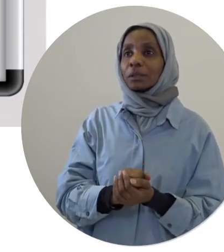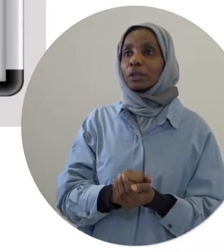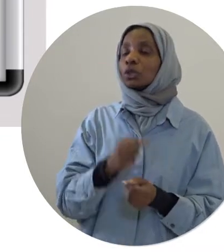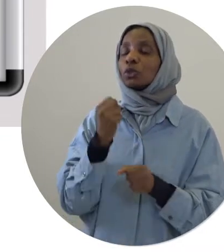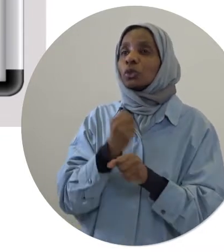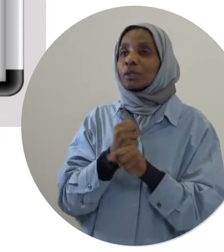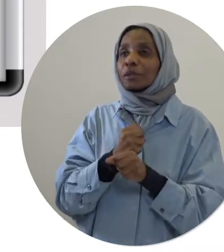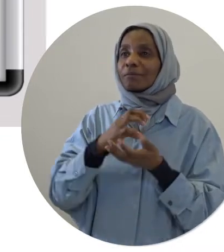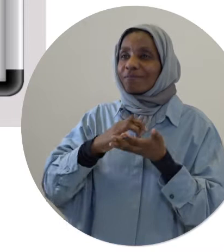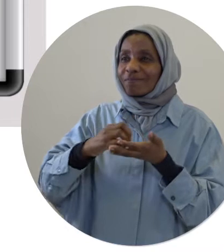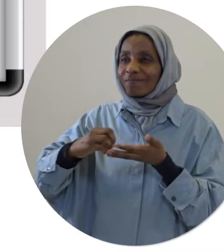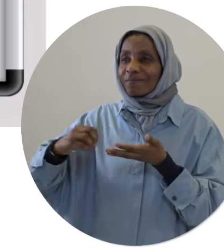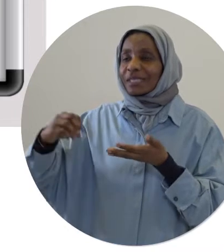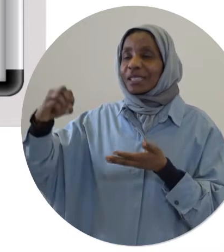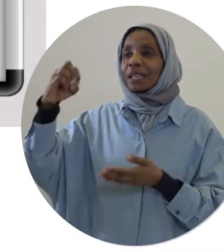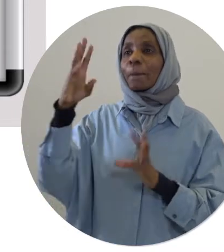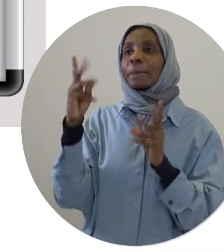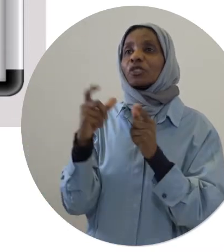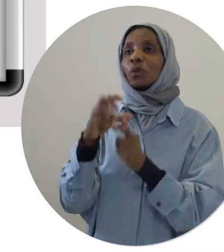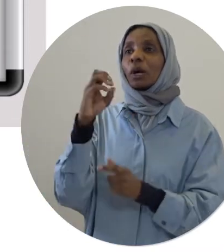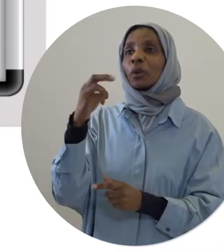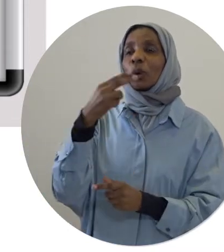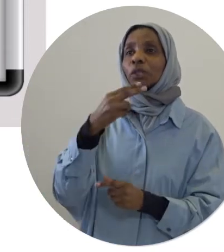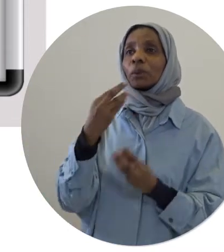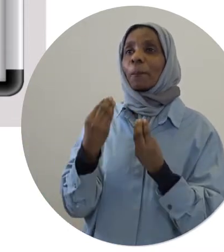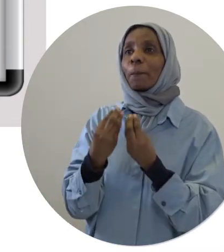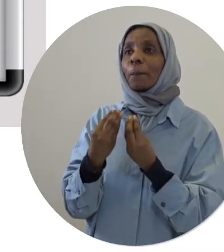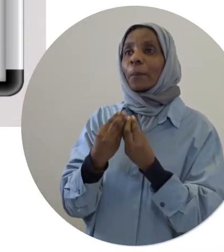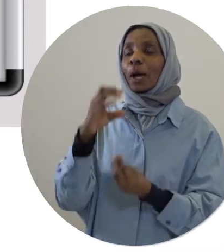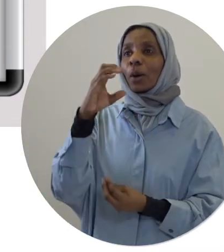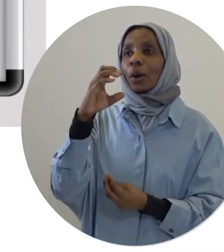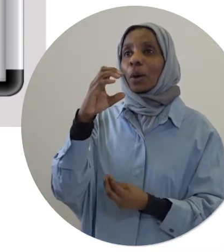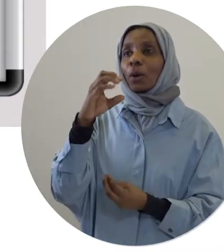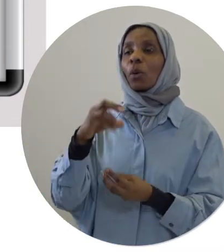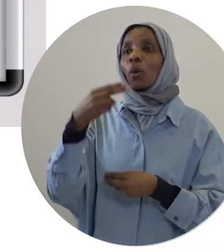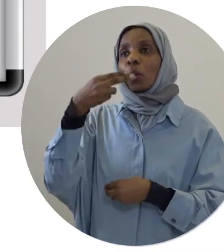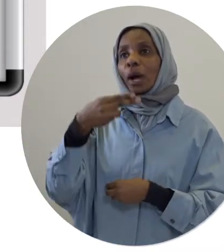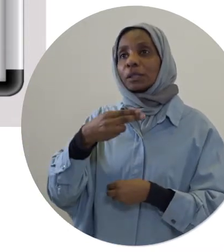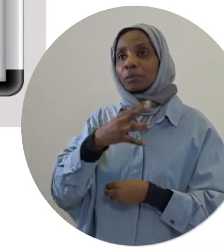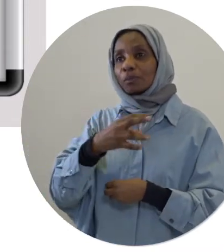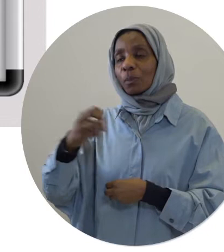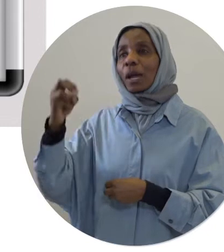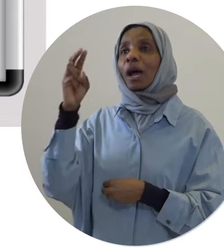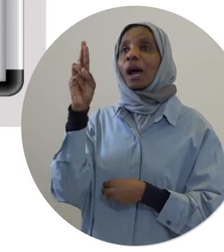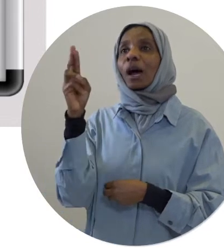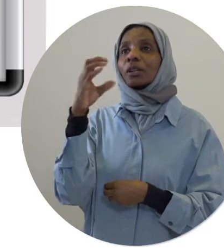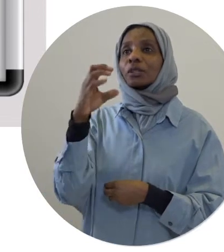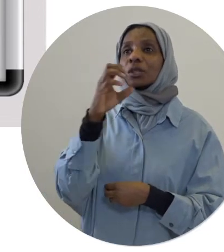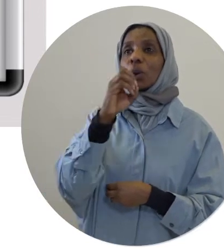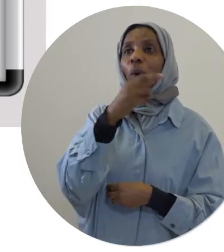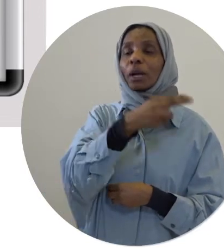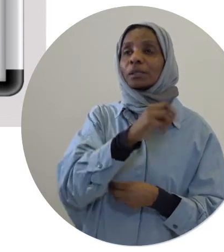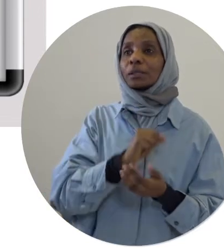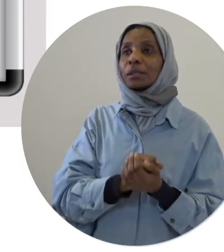انتزاع الهيدروكسيل، مجموعة الهيدروكسيل من الحمض العضوي والهيدروجين من الكحول ليتكون الماء